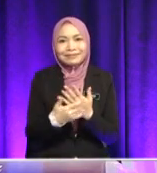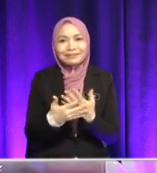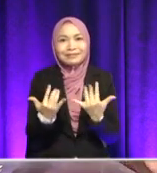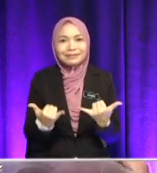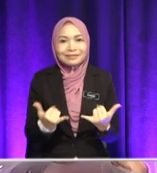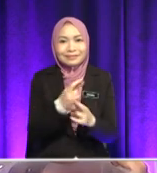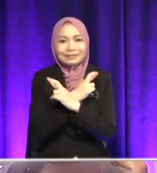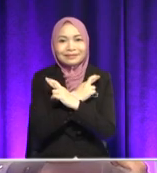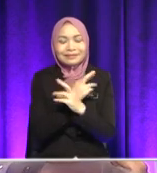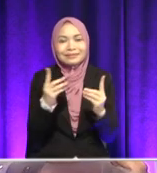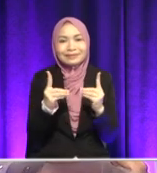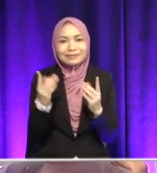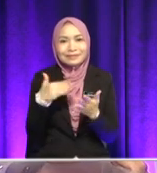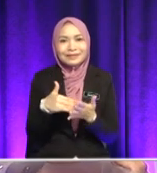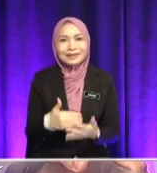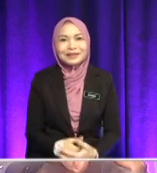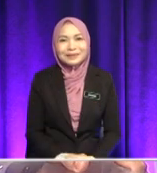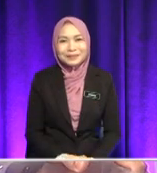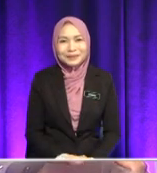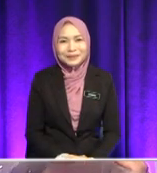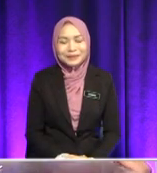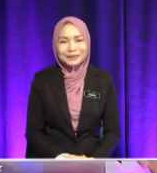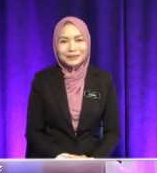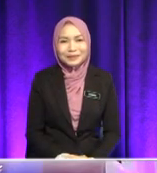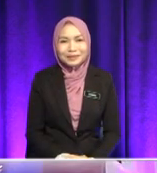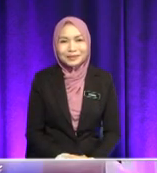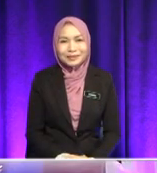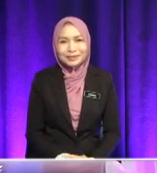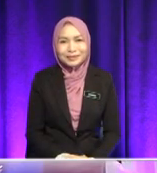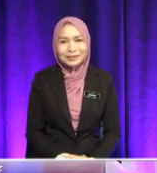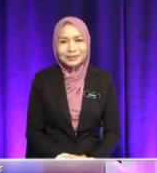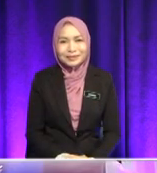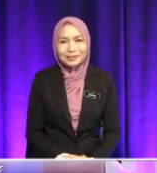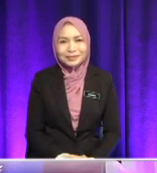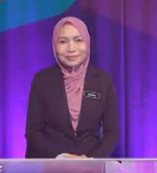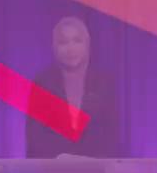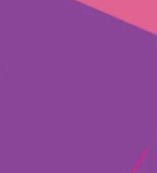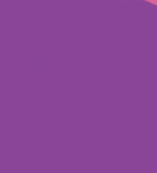berhak seketika bersama kami tentunya dalam video TV happym jangan kemana-mana